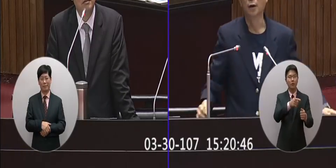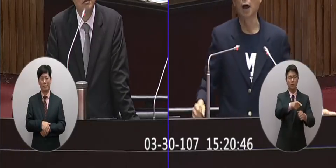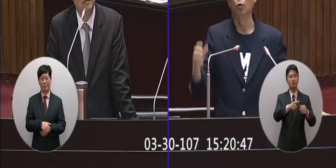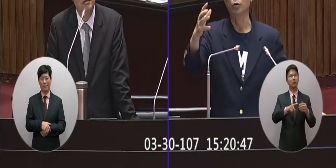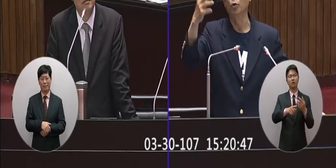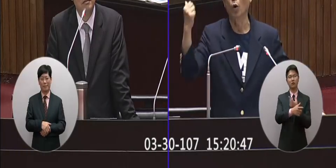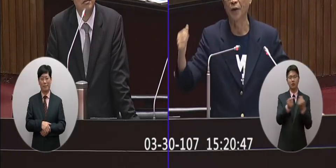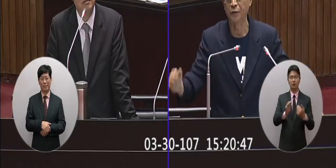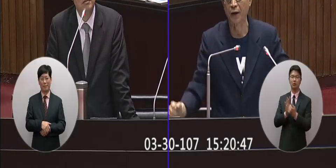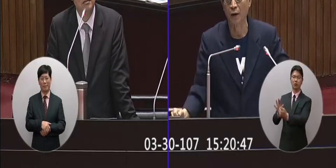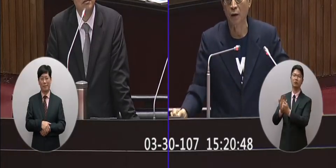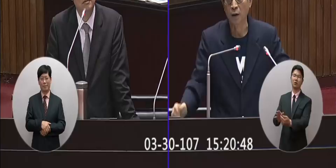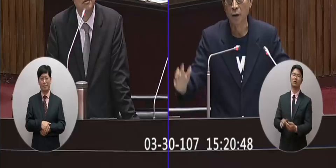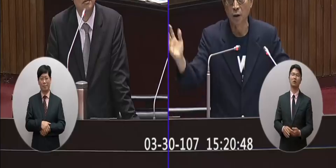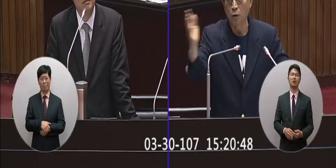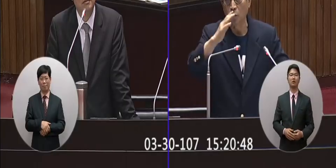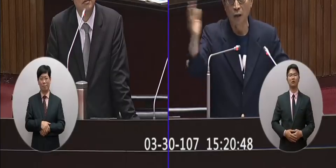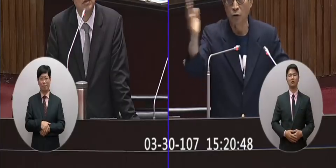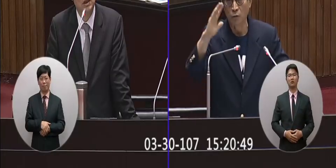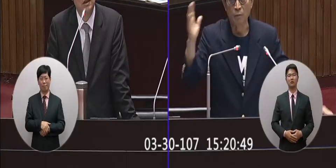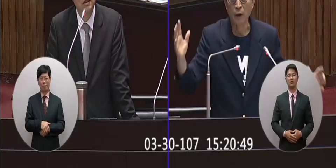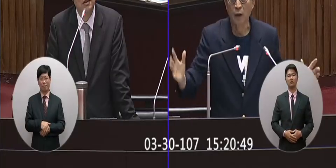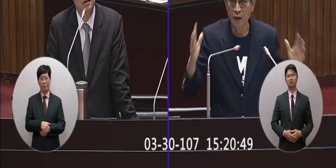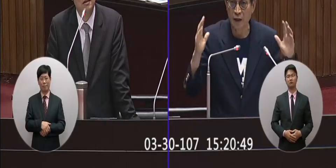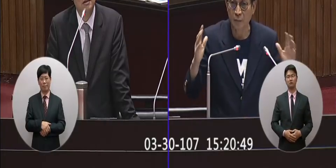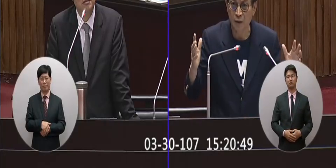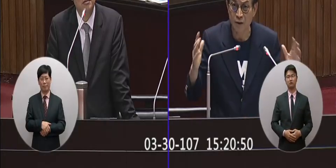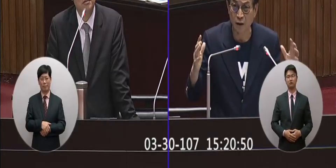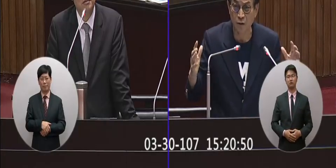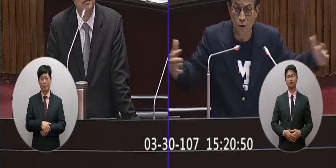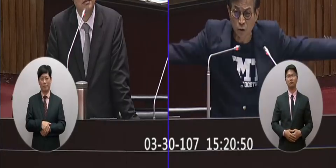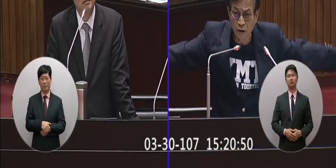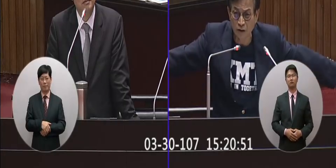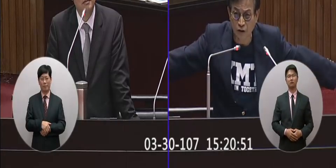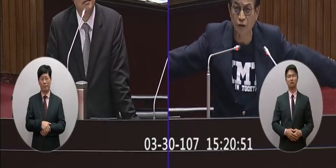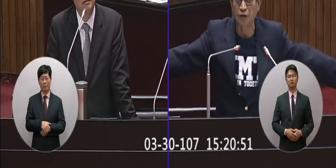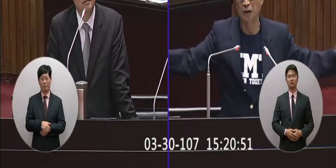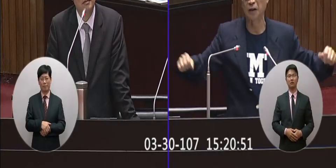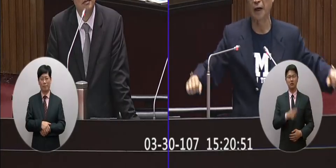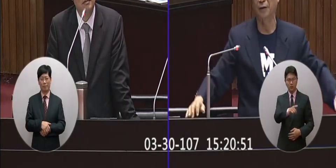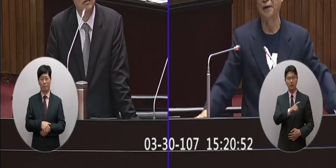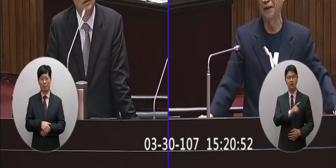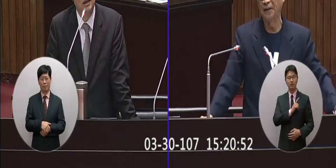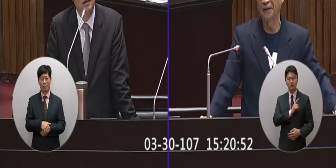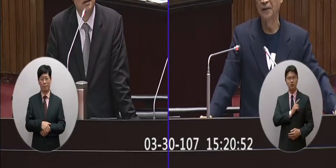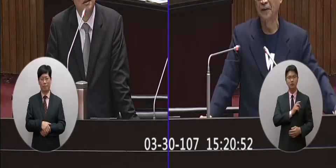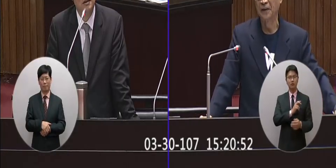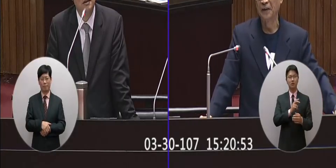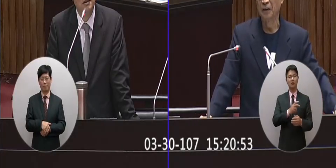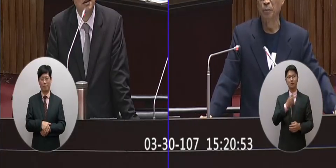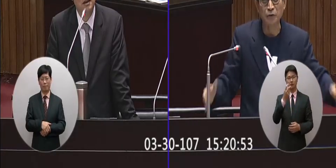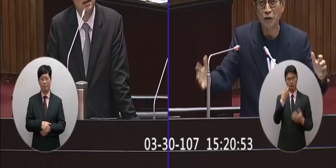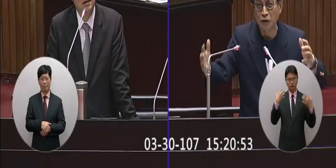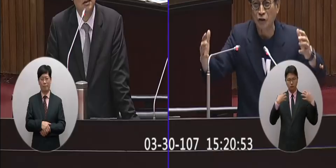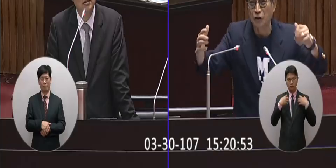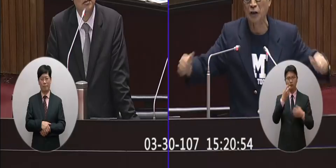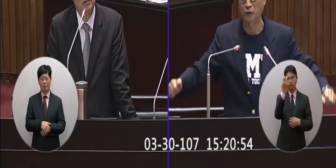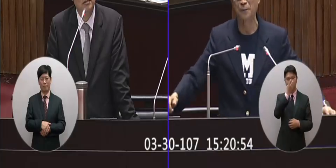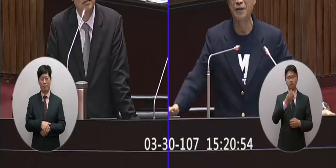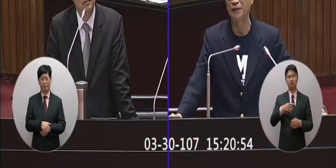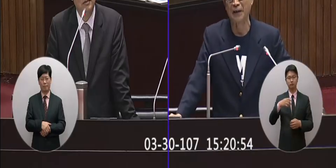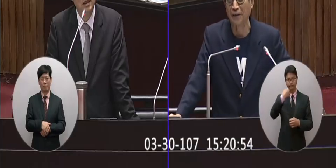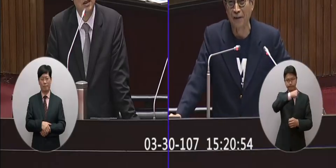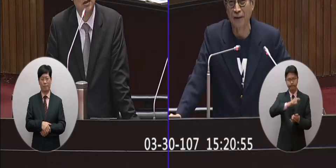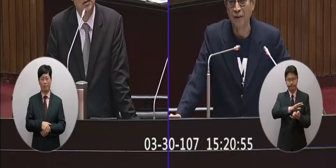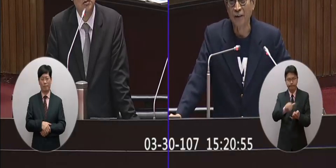talk back？ 啊，我已经看有了哈，这个国家就你们是要治理整个台湾的，不是只有治